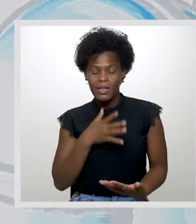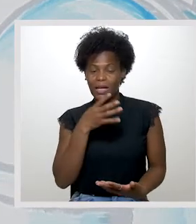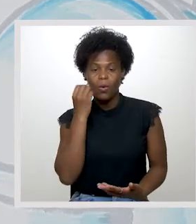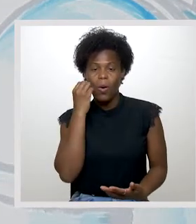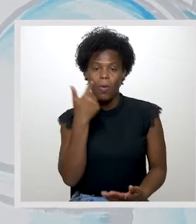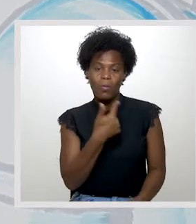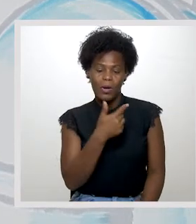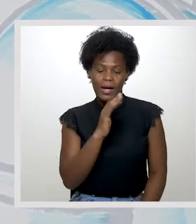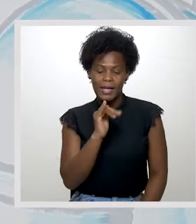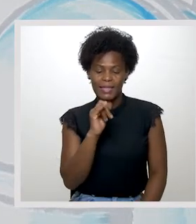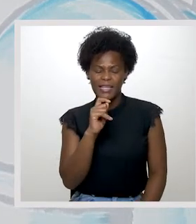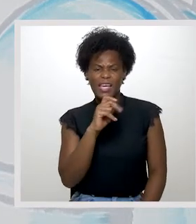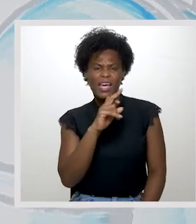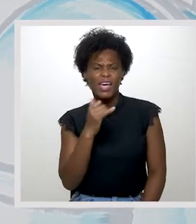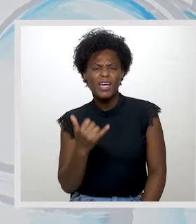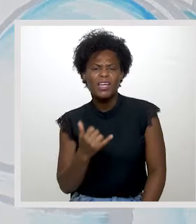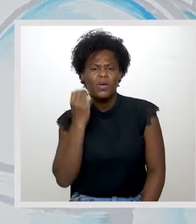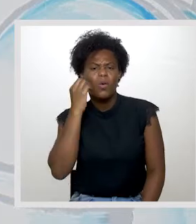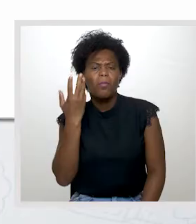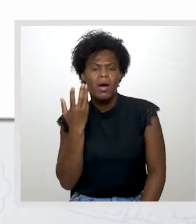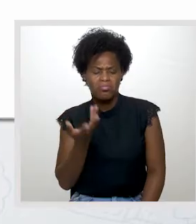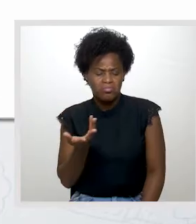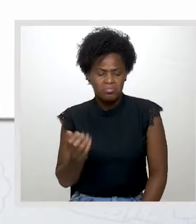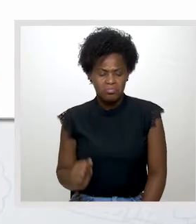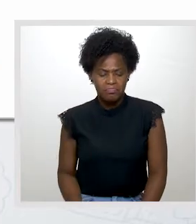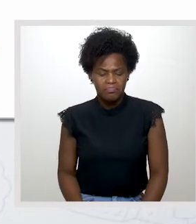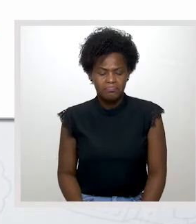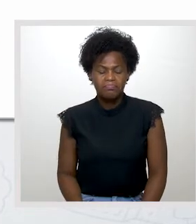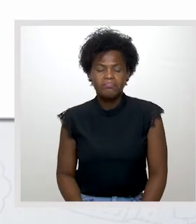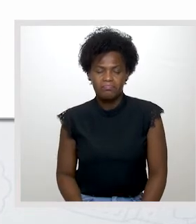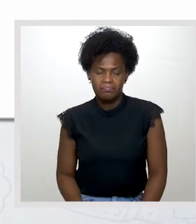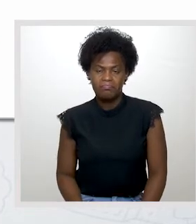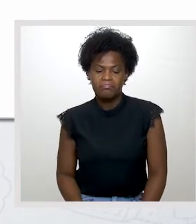description de Thierry. Il est comment, Thierry?